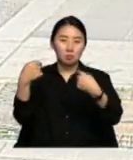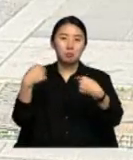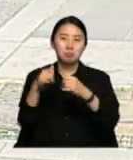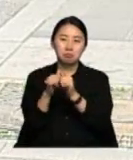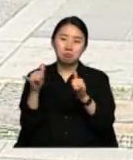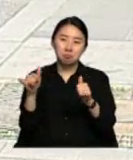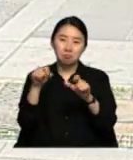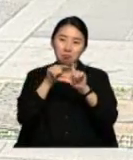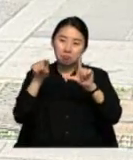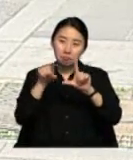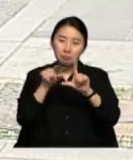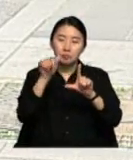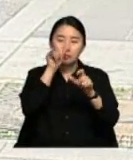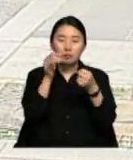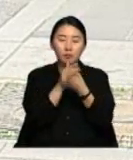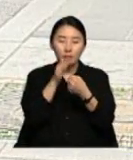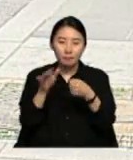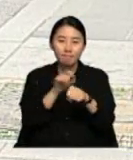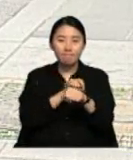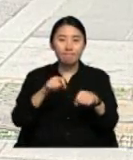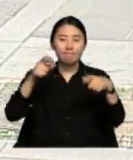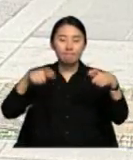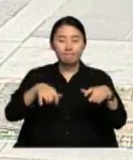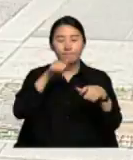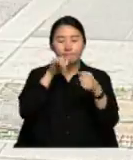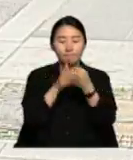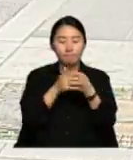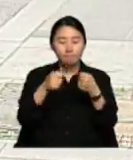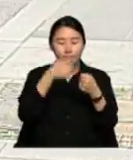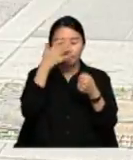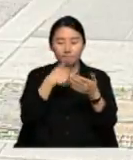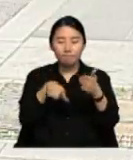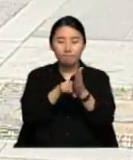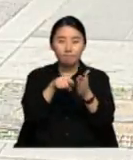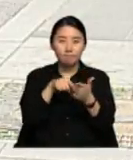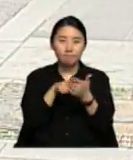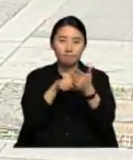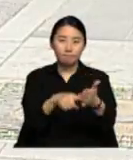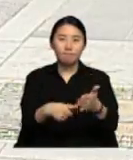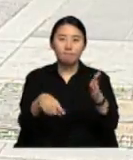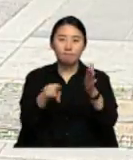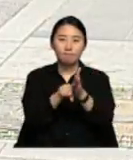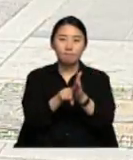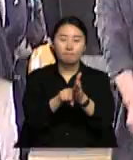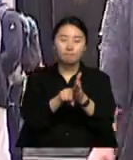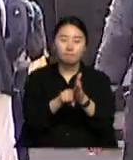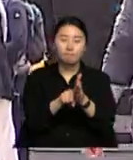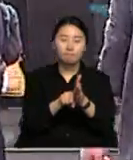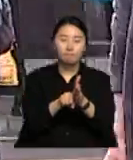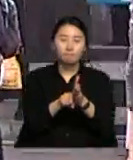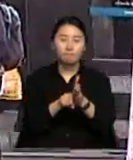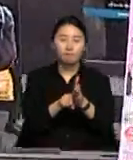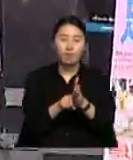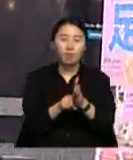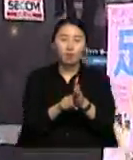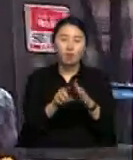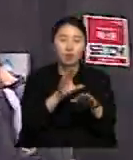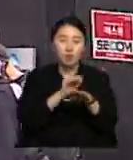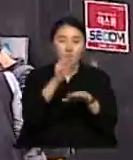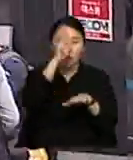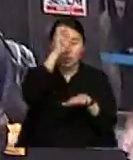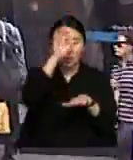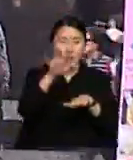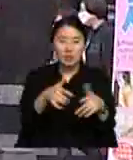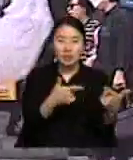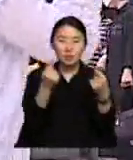차원에서 또 관광특구가 있고 또 관광 명소화를 더 명소화시킬 수 있는 차원에서. 한편